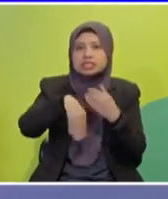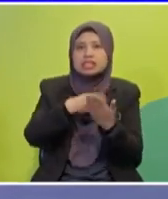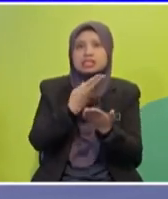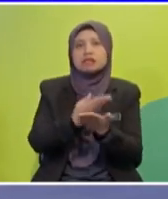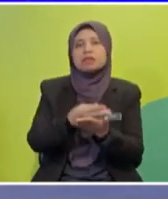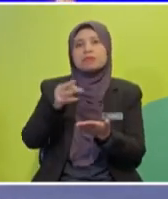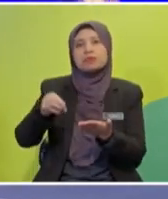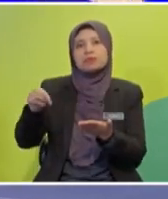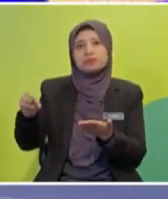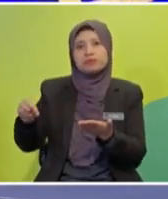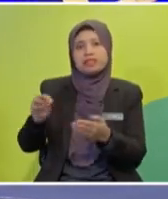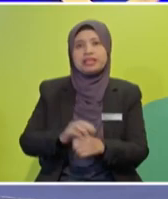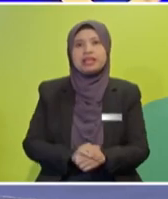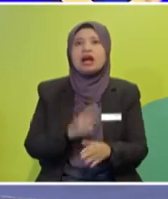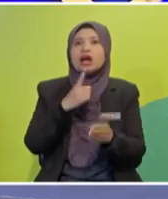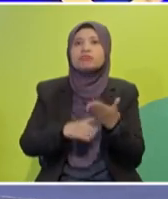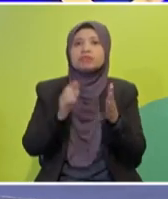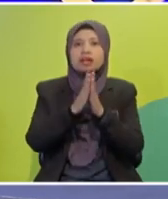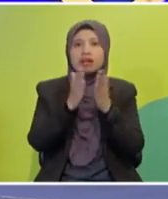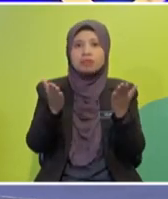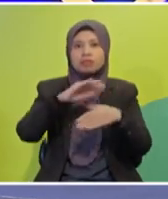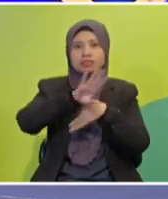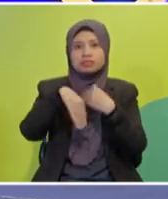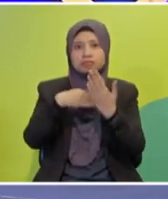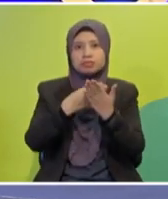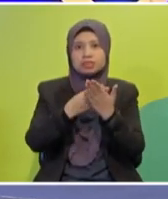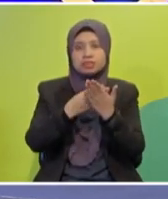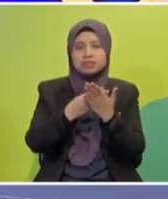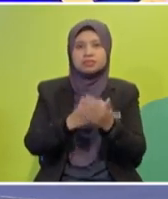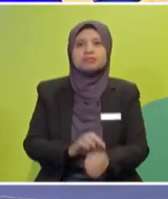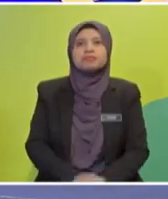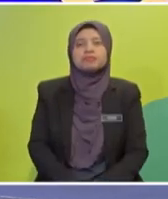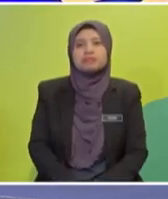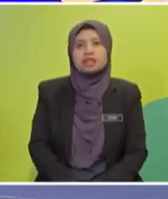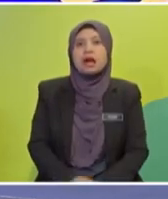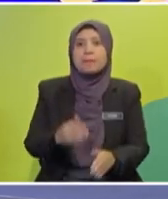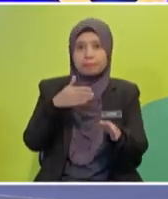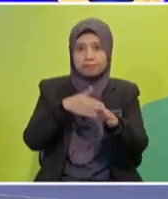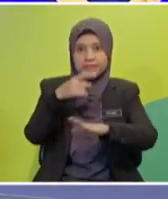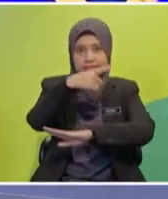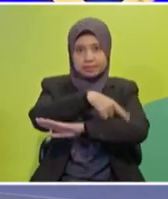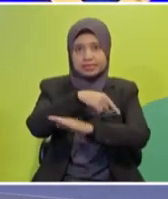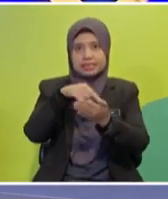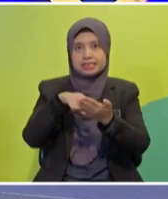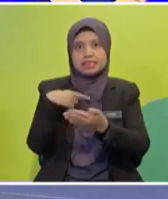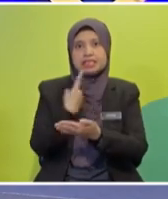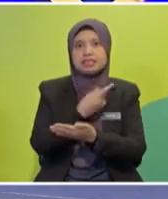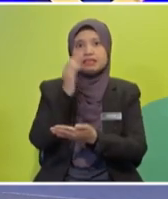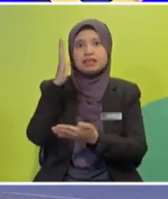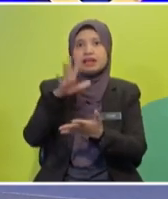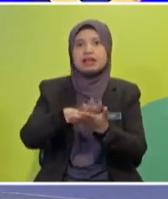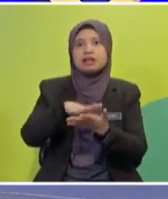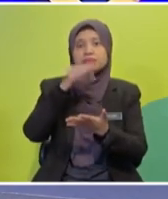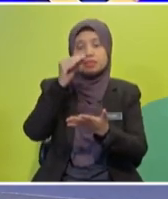TV KPM. Apa khabar semua? Harap semua dalam keadaan baik-baik, sihat, sejahtera. Dan pada hari ini, kita nak mempelajari mata